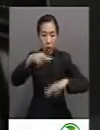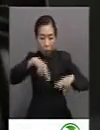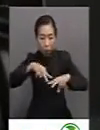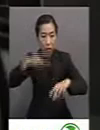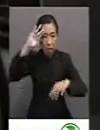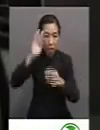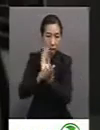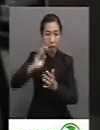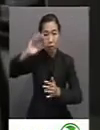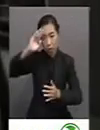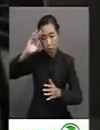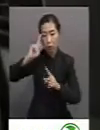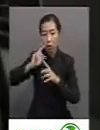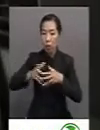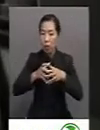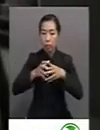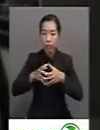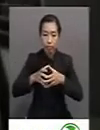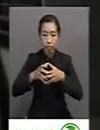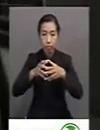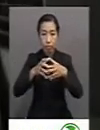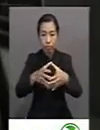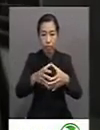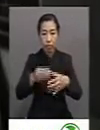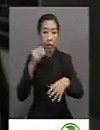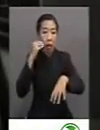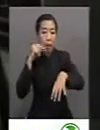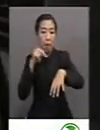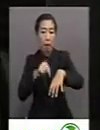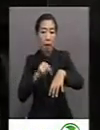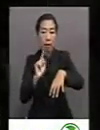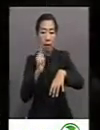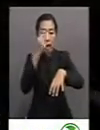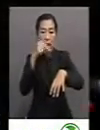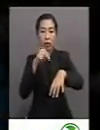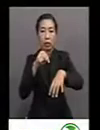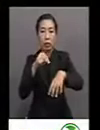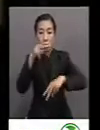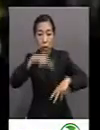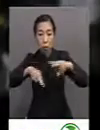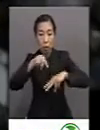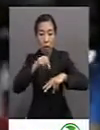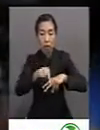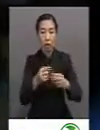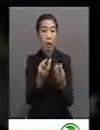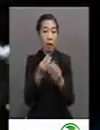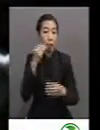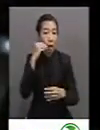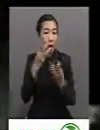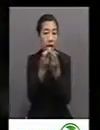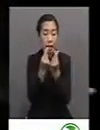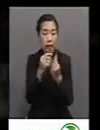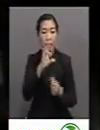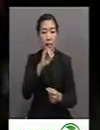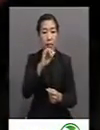านโดอาวุธครบมือนะคะเดินทางไปที่บ้านพักจุดแรกเป็นจุดค้นนะคะอยู่ที่บ้านเลขที่74เป็